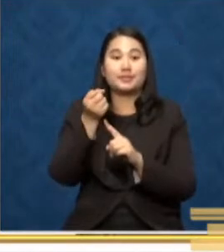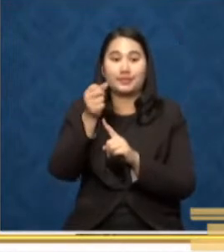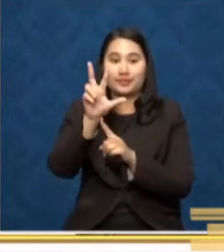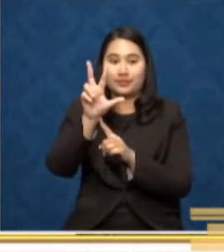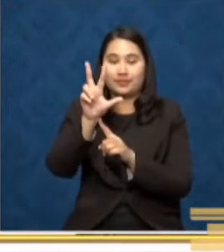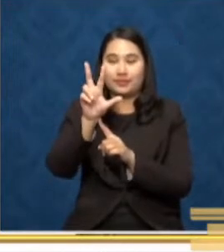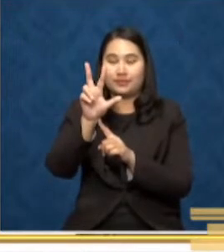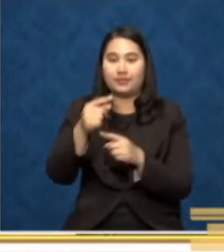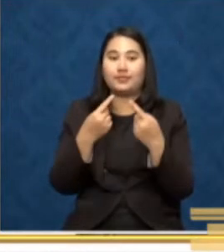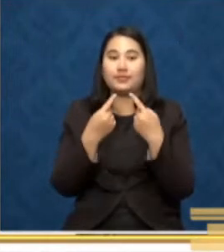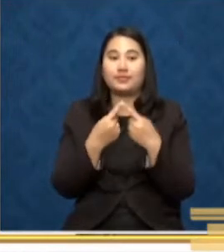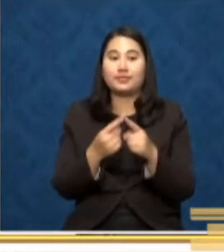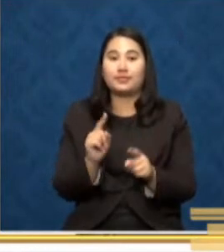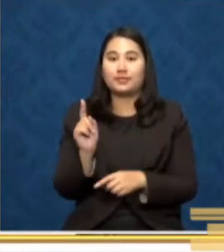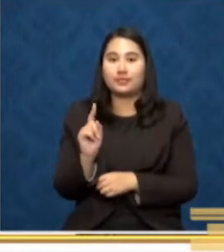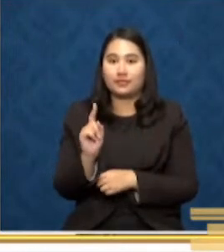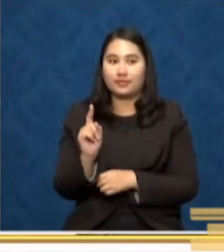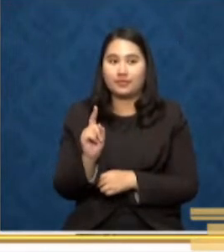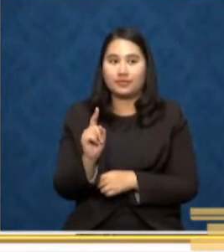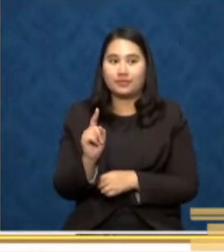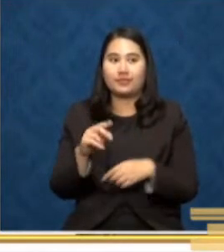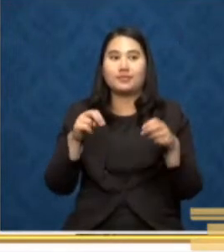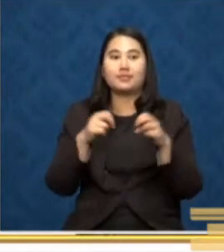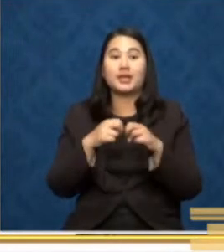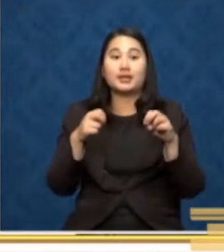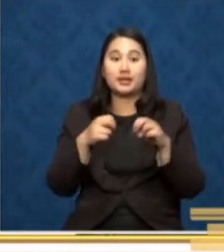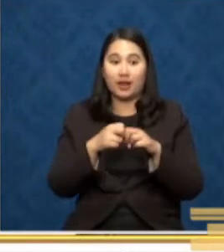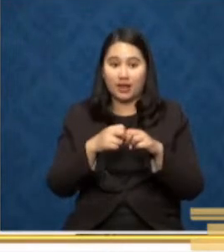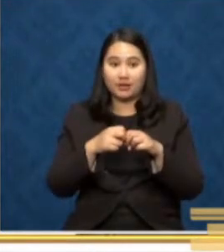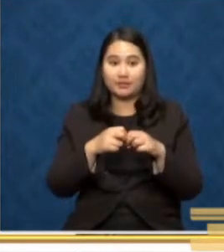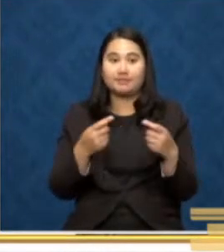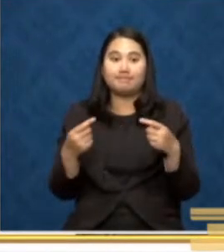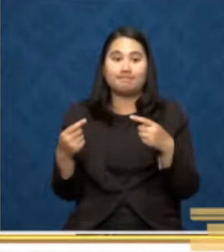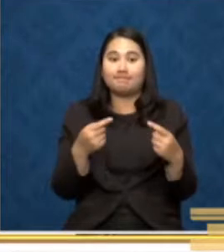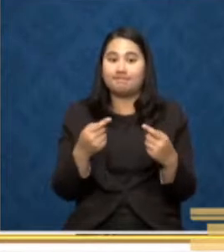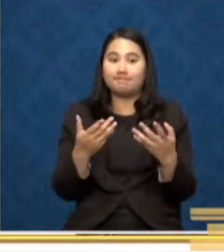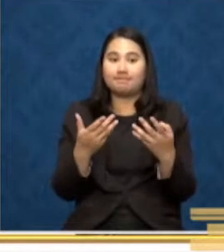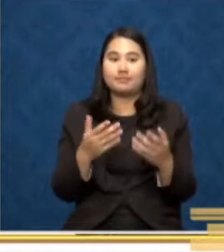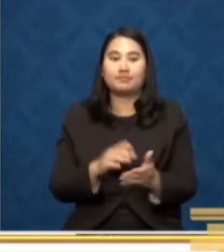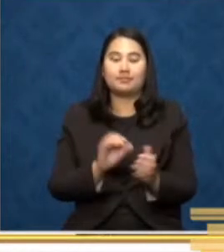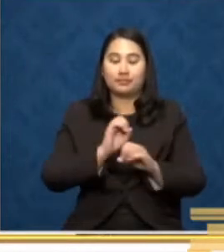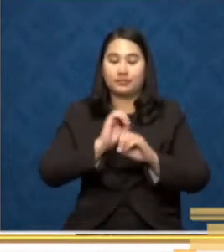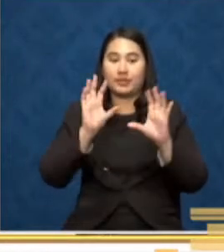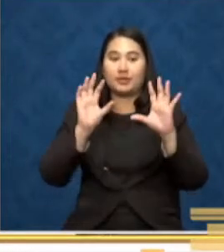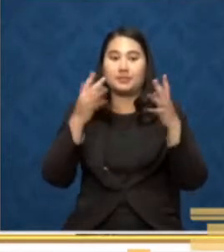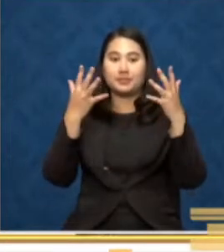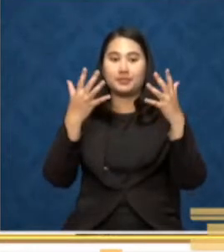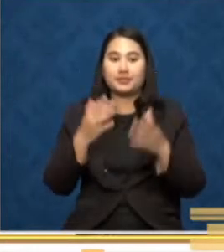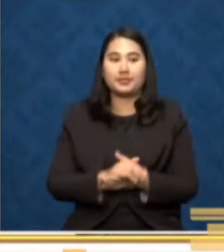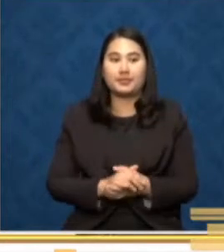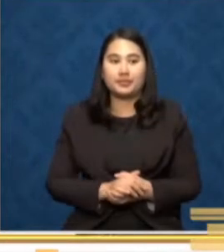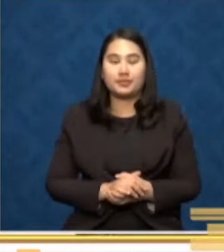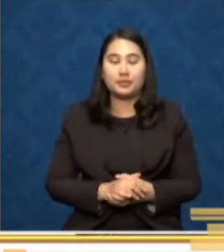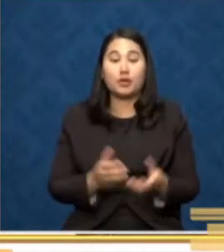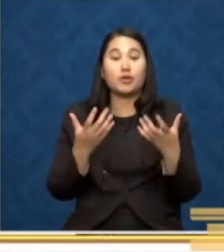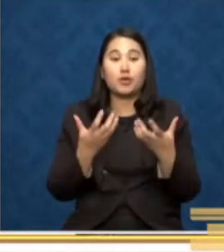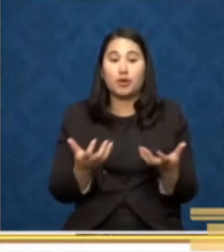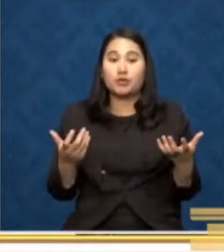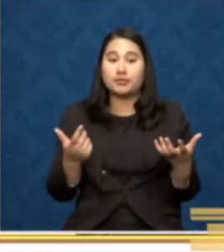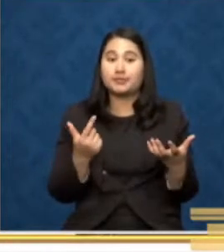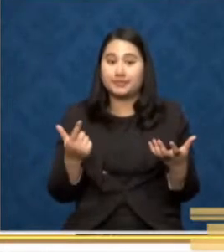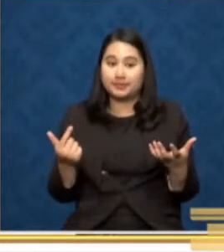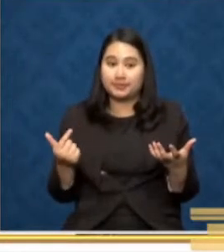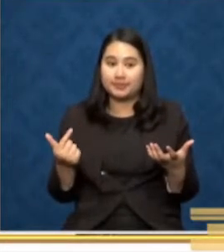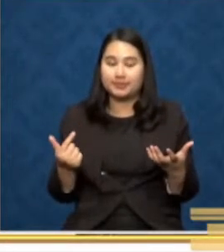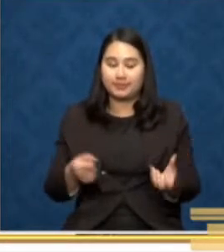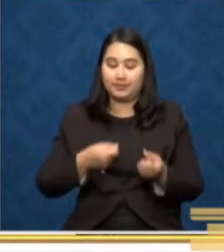ยกับสถานการณ์ความไม่สงบทำให้สิ่งเหล่านี้มันไม่ชัดครับท่านประธานถึงแม้ว่าเราจะมีต้นทุนไม่ว่าจะเป็นท